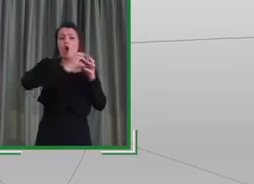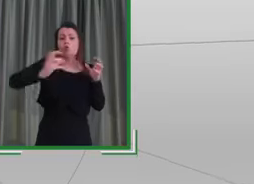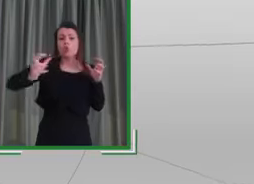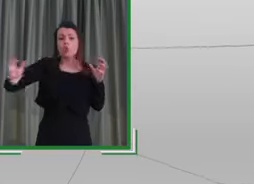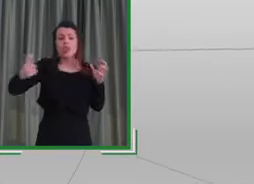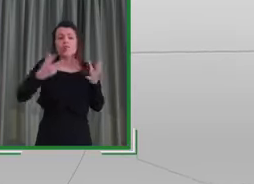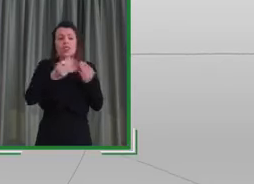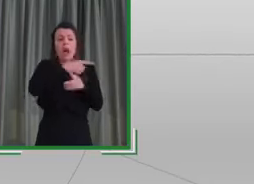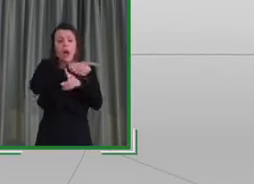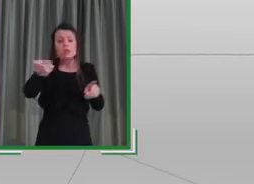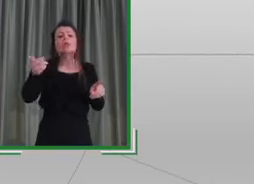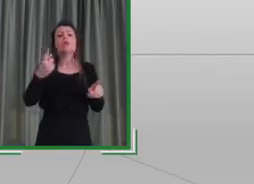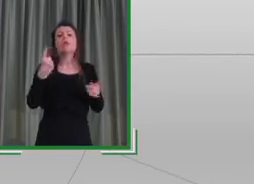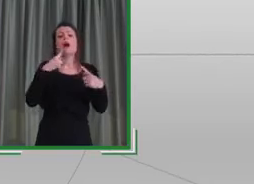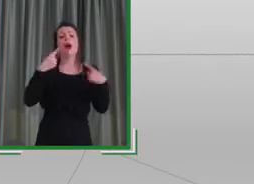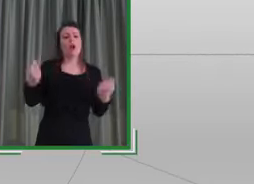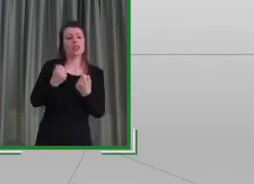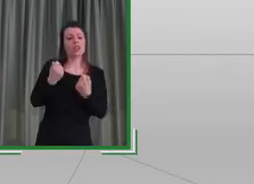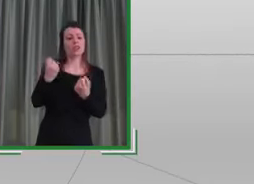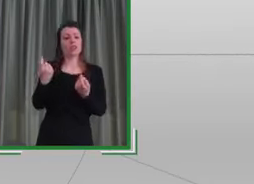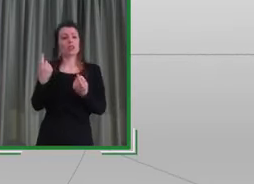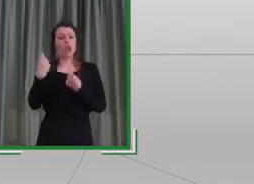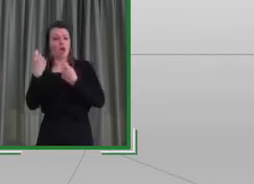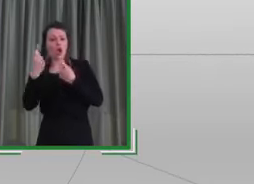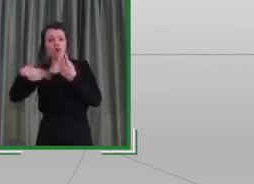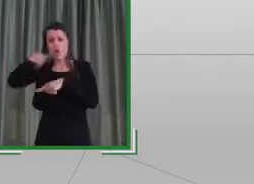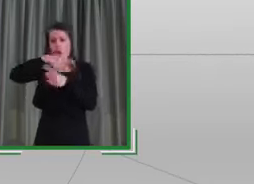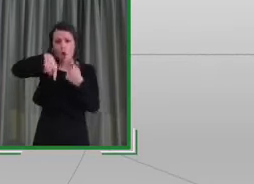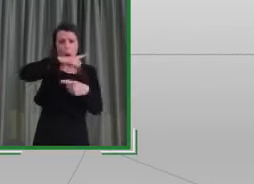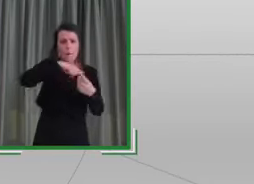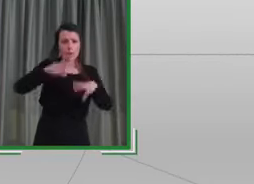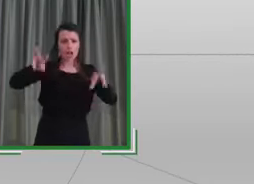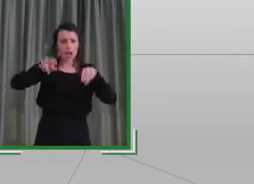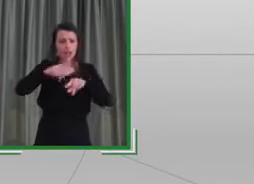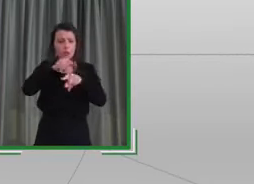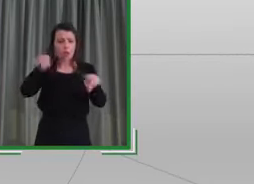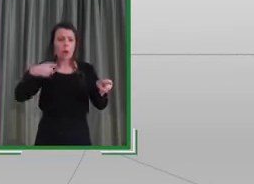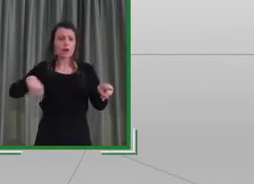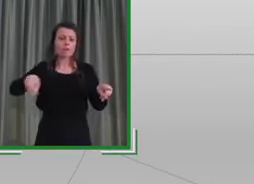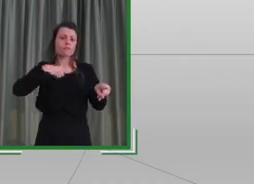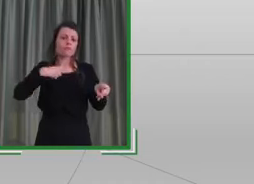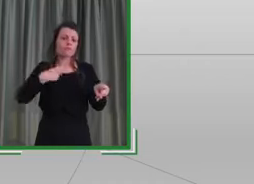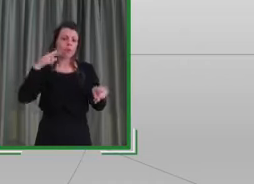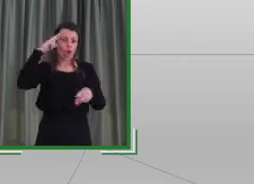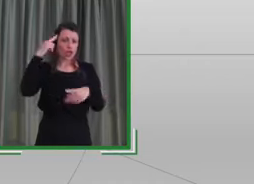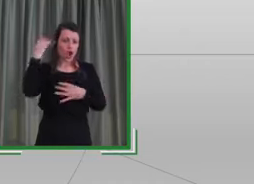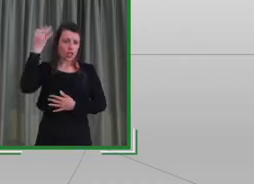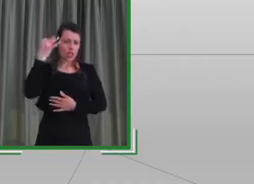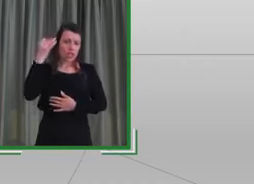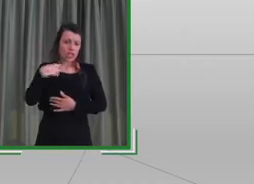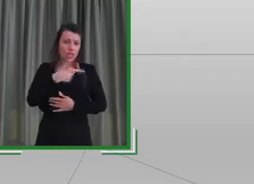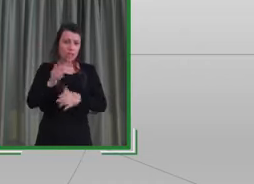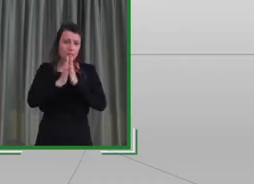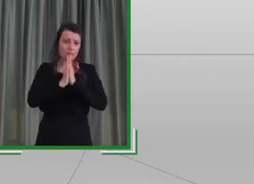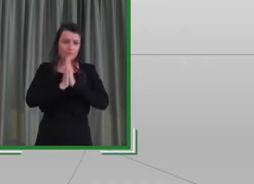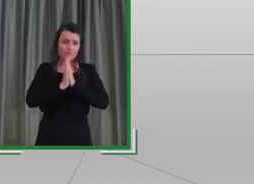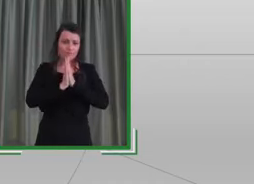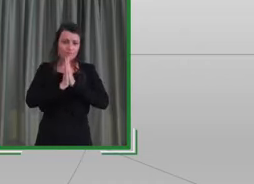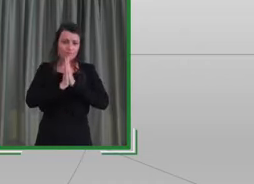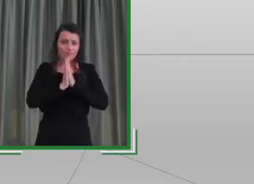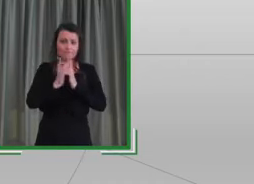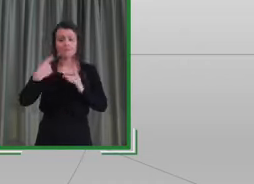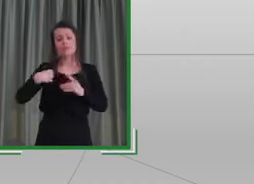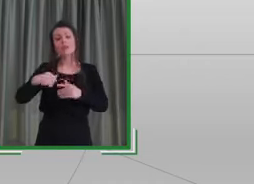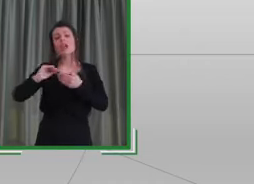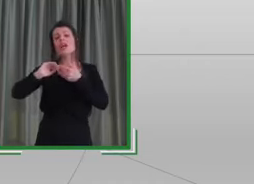in moto però chiaramente ricordiamo il cappello molto importante al quello che abbiamo chiamato distanziamento